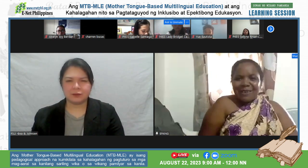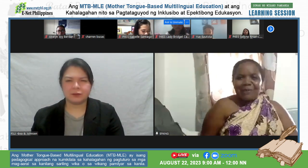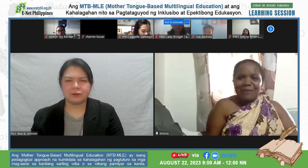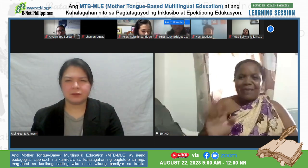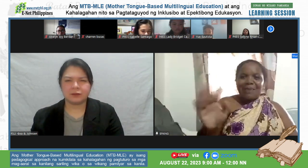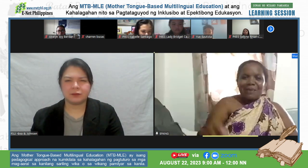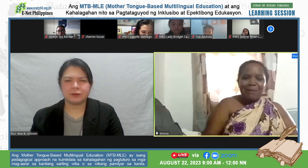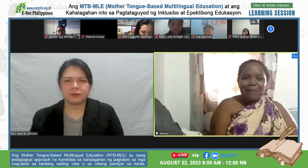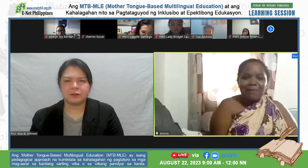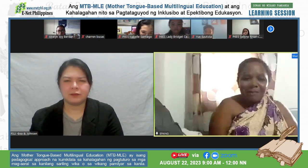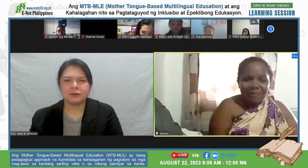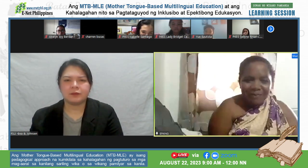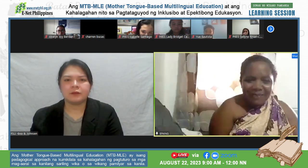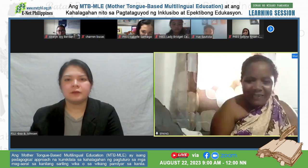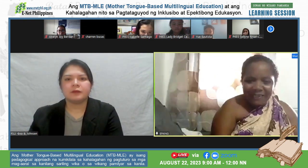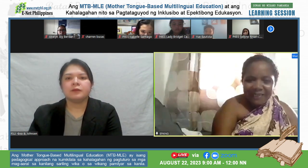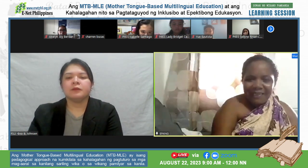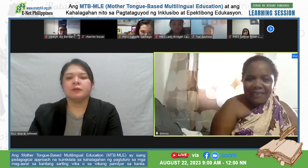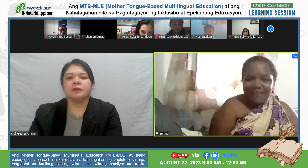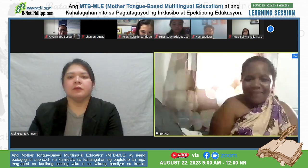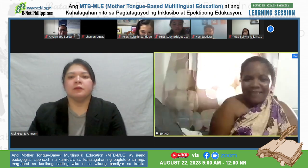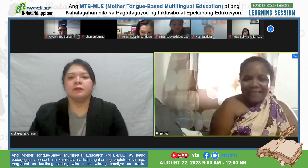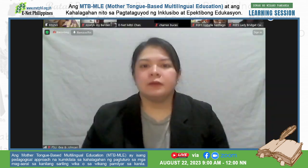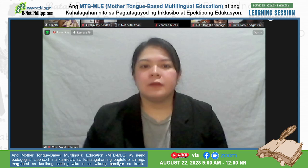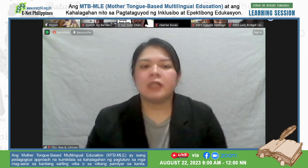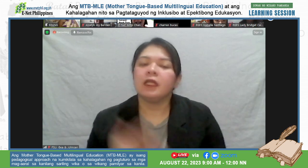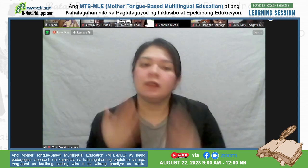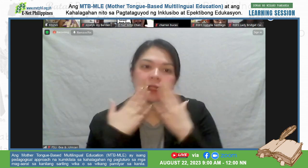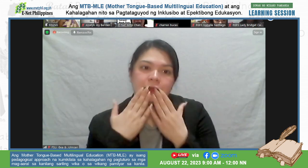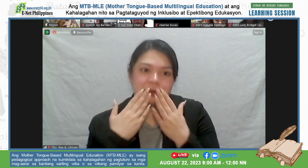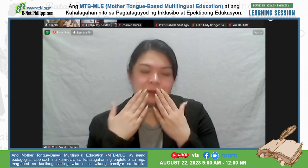Kaipang. Salamat, at salamat din ano sa mga